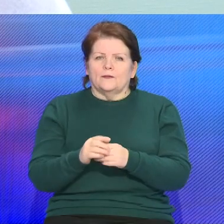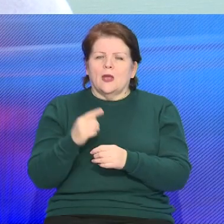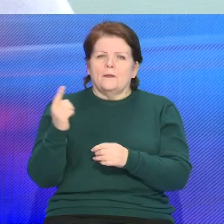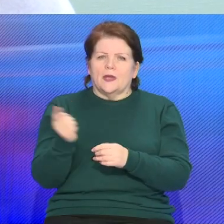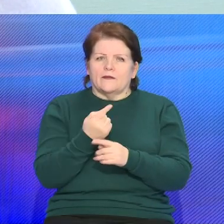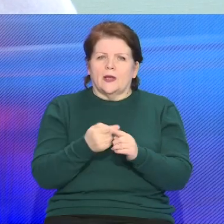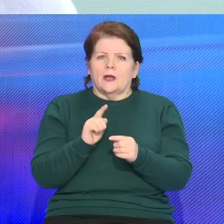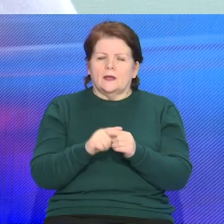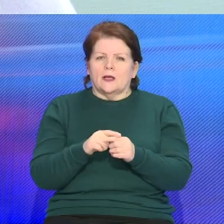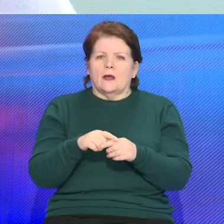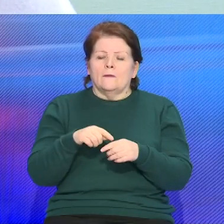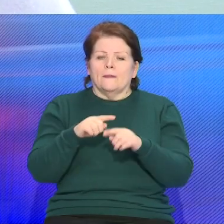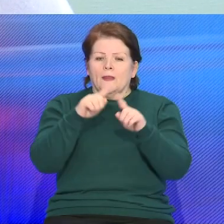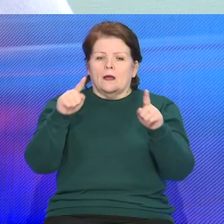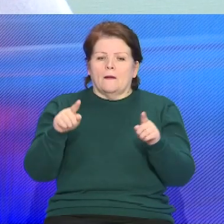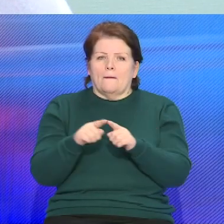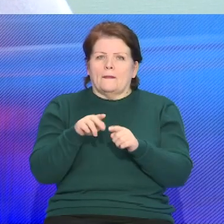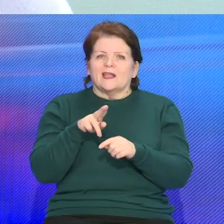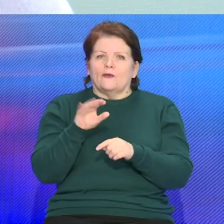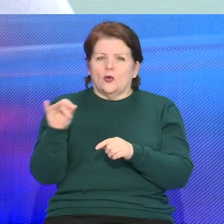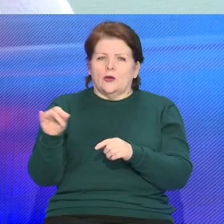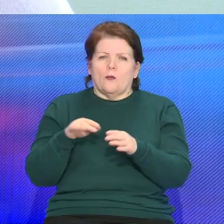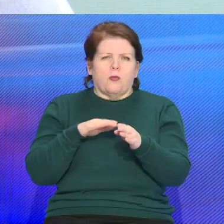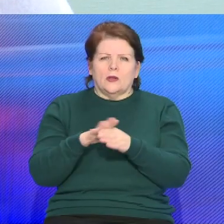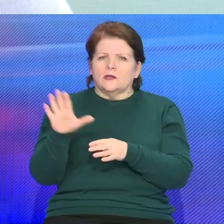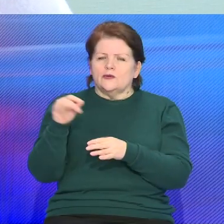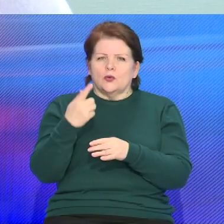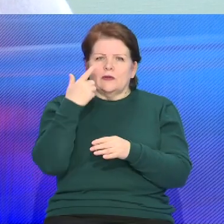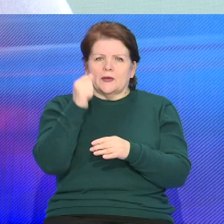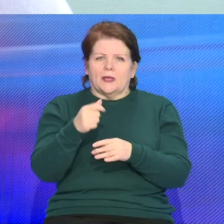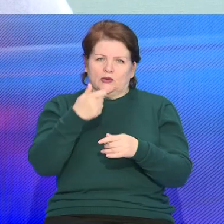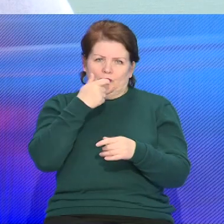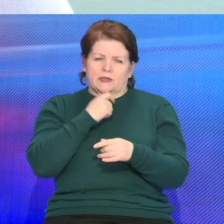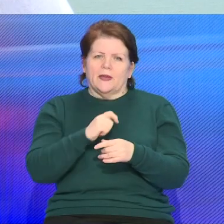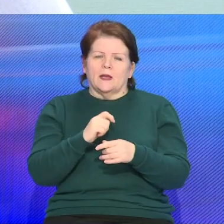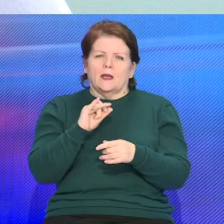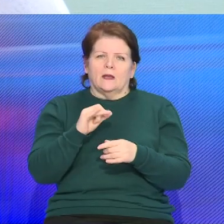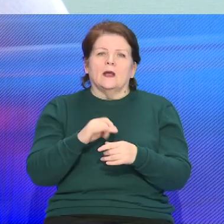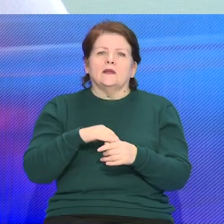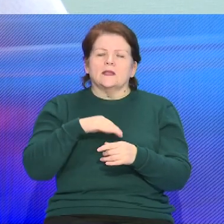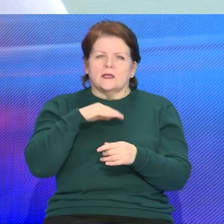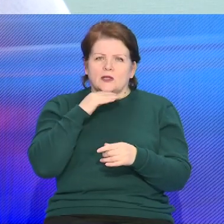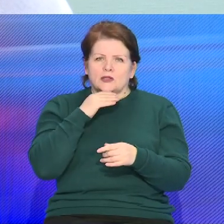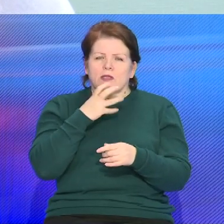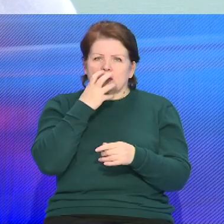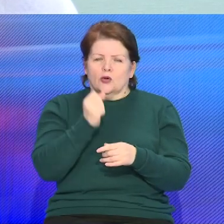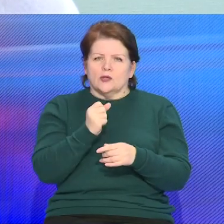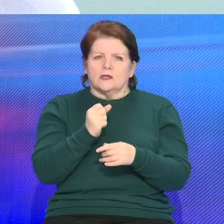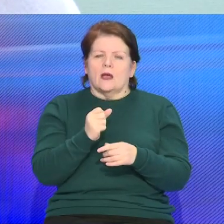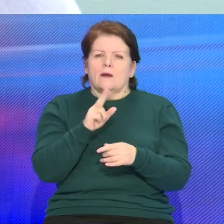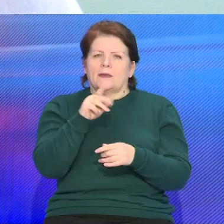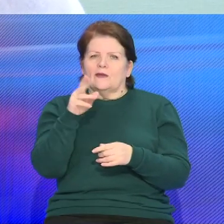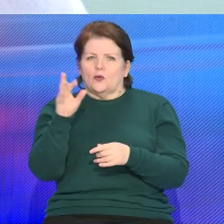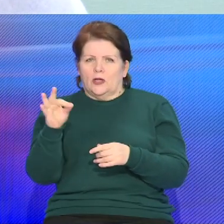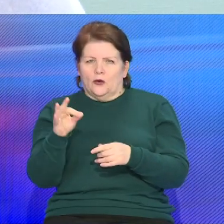Первое – это портфолио, где ребята должны представить полностью всю информацию о себе и достаточно серьезные критерии к портфолио. Второй этап –